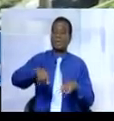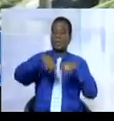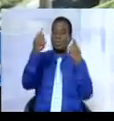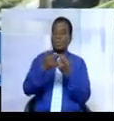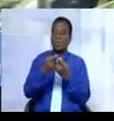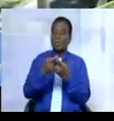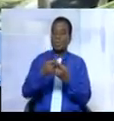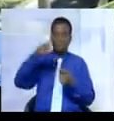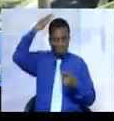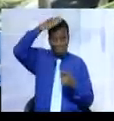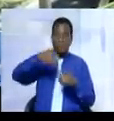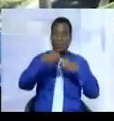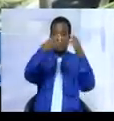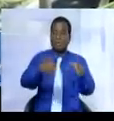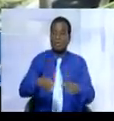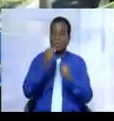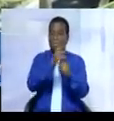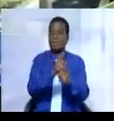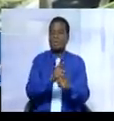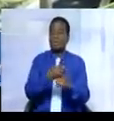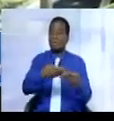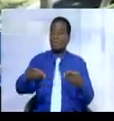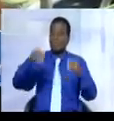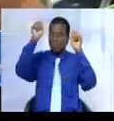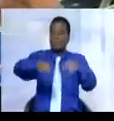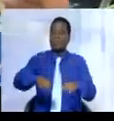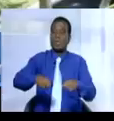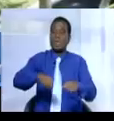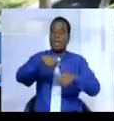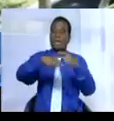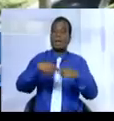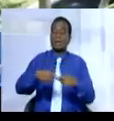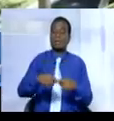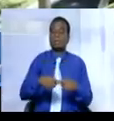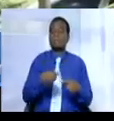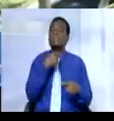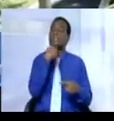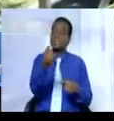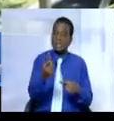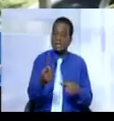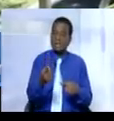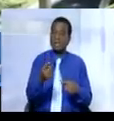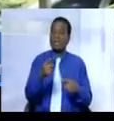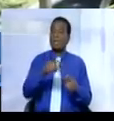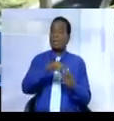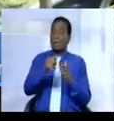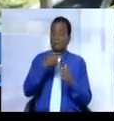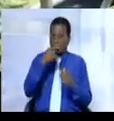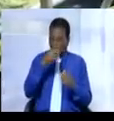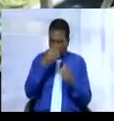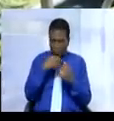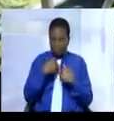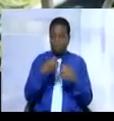à la disposition des moyens pour qu'on puisse aller rassurer ceux qui ont des dépositions à